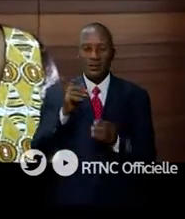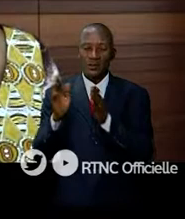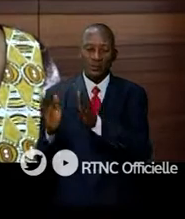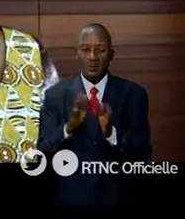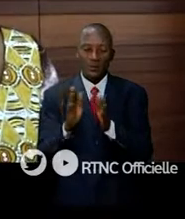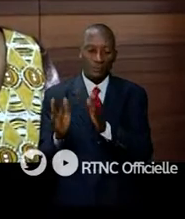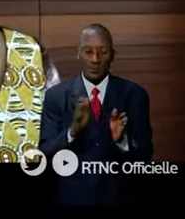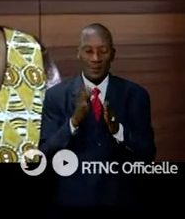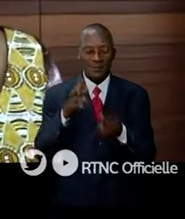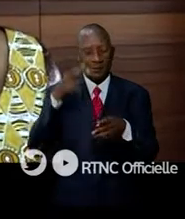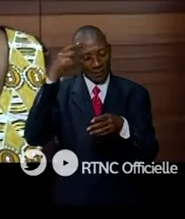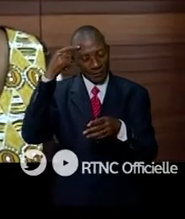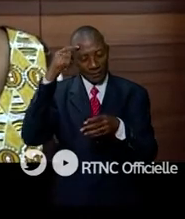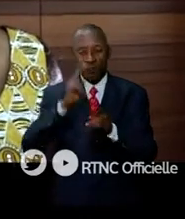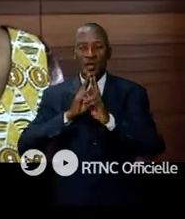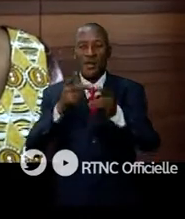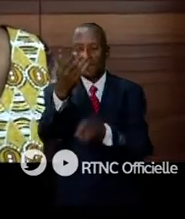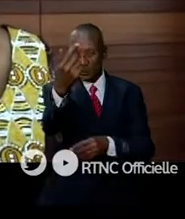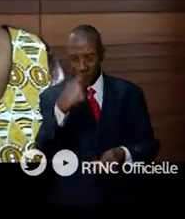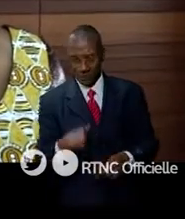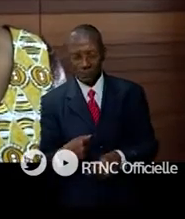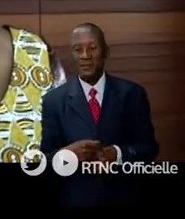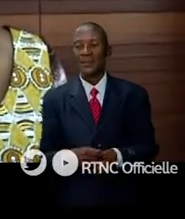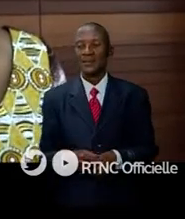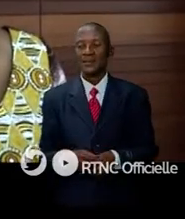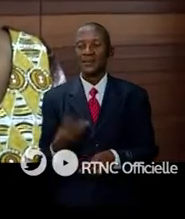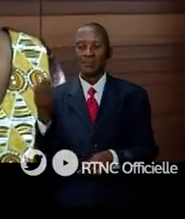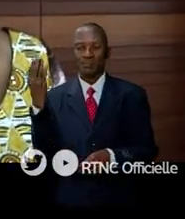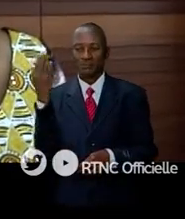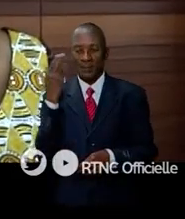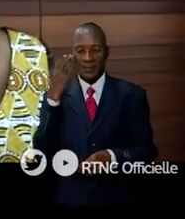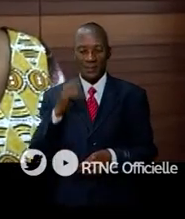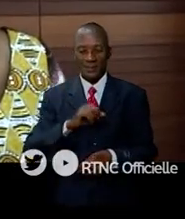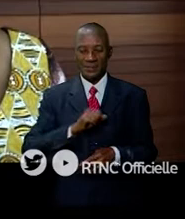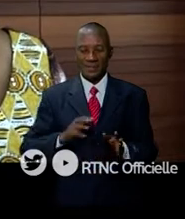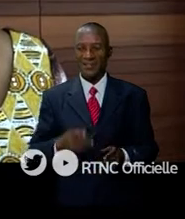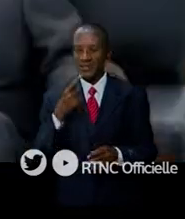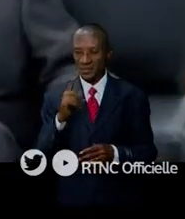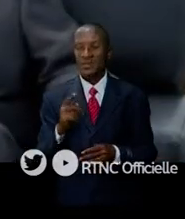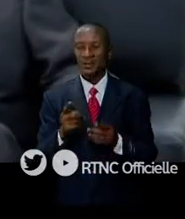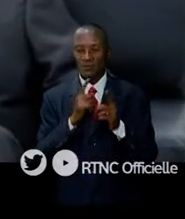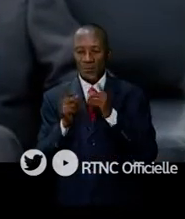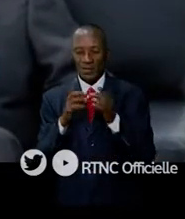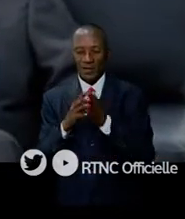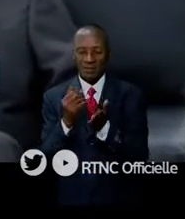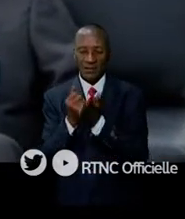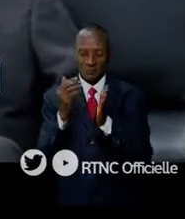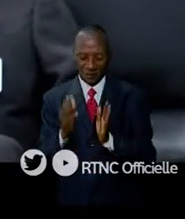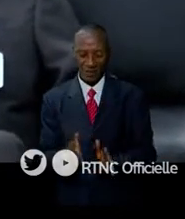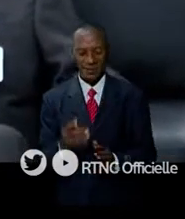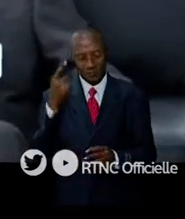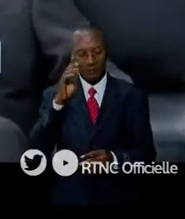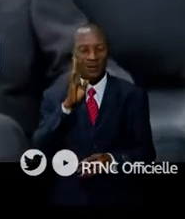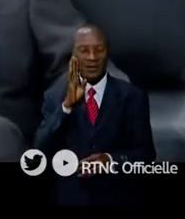simples et qui suivent cela de très près. Ça, j'ai eu ces informations par l'ambassade de Belgique. Donc,